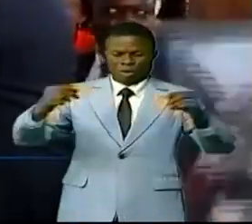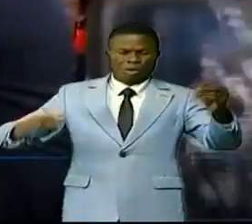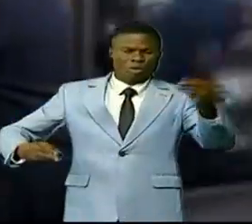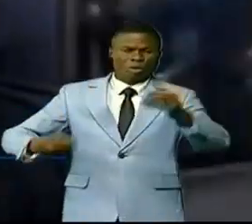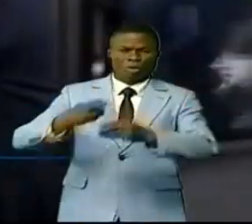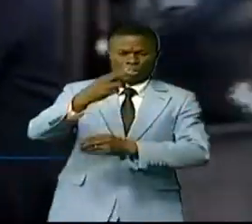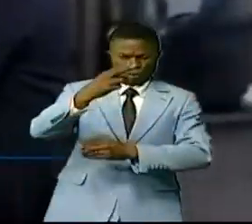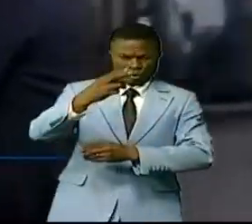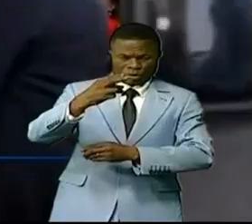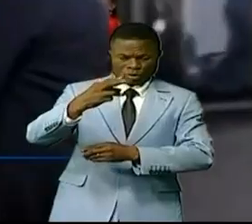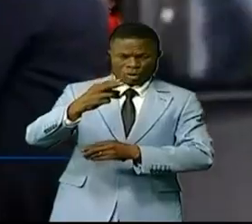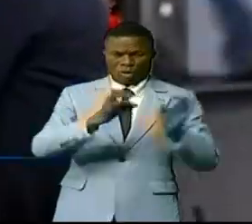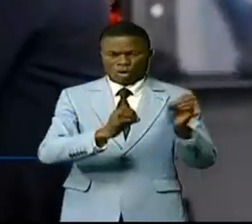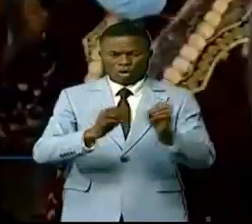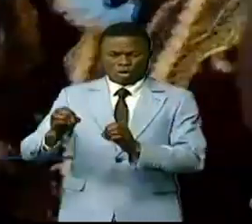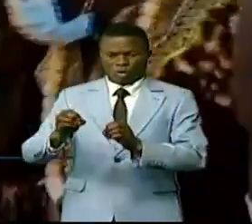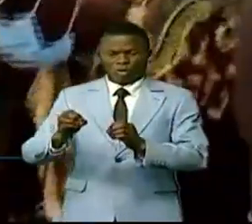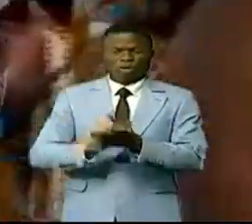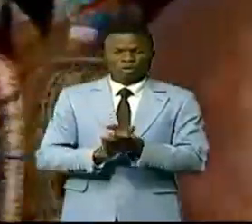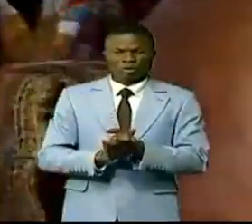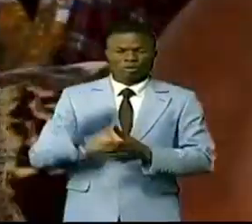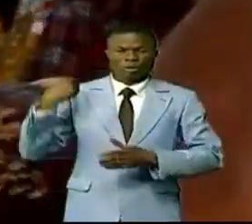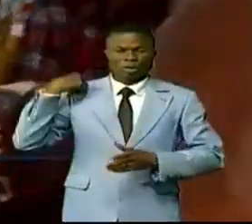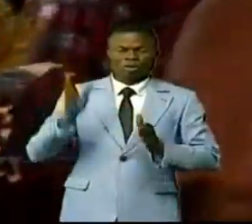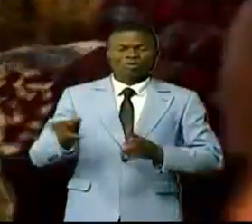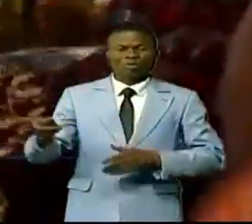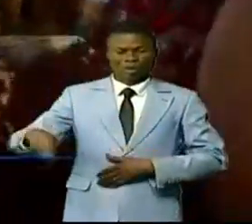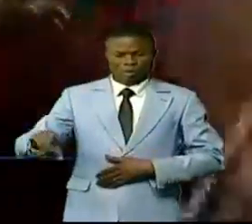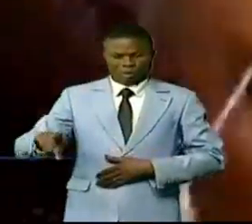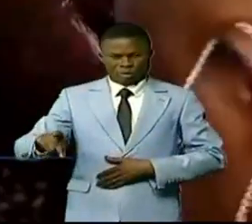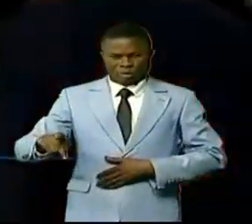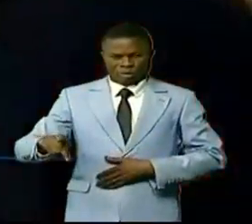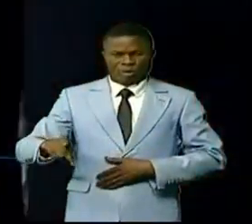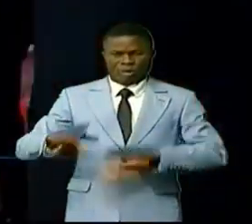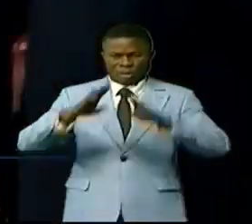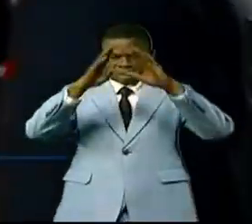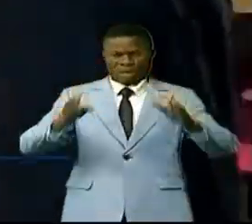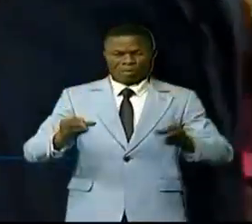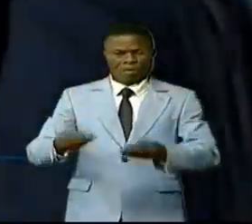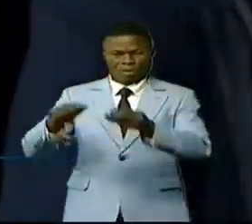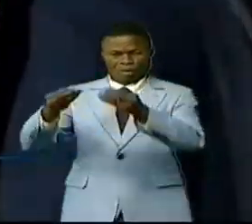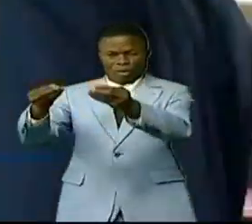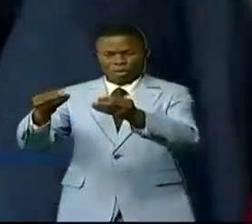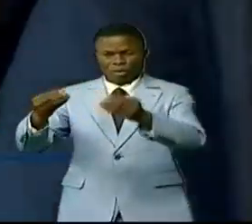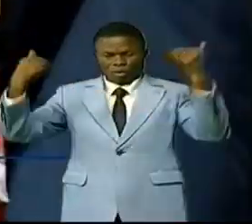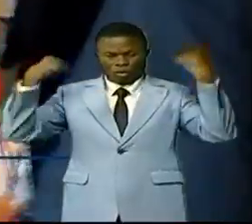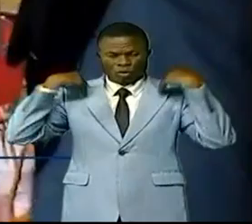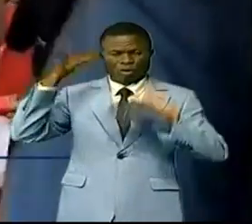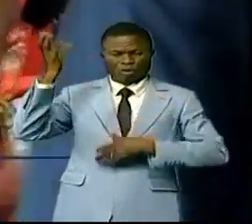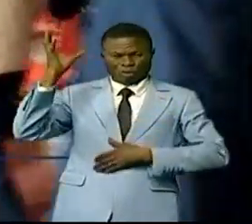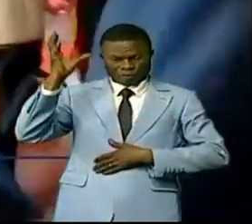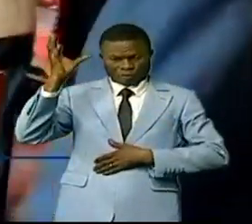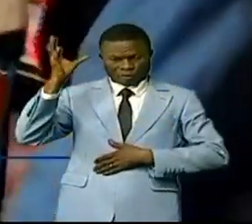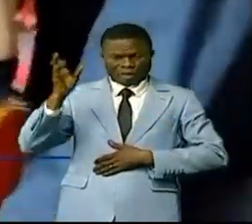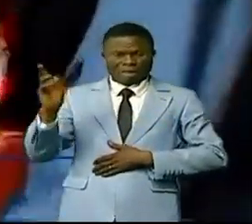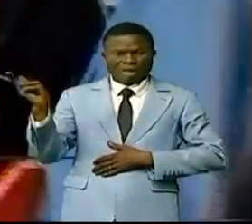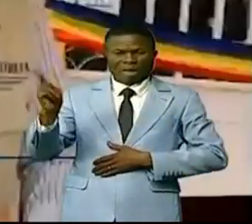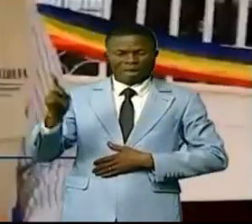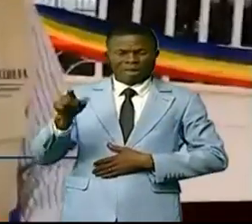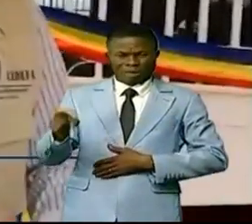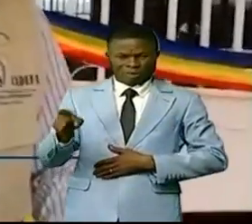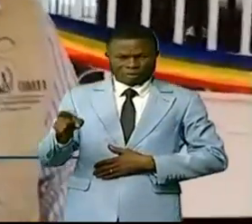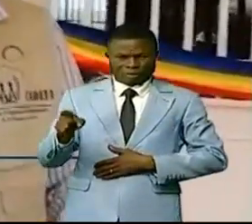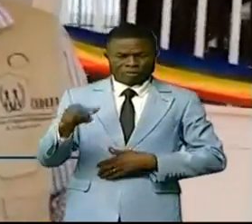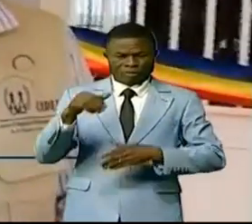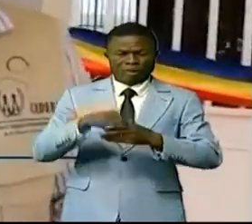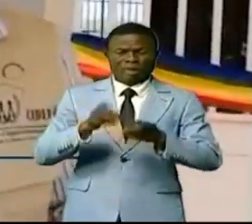symbolique présidée par Dédoné Piémé, gouverneur de province, que la bâtisse a été remise aux autorités traditionnelles du Kasaï.